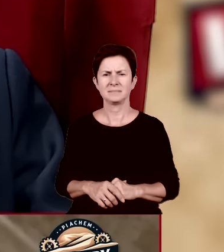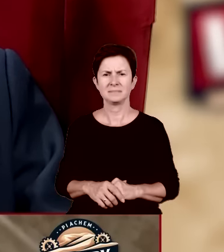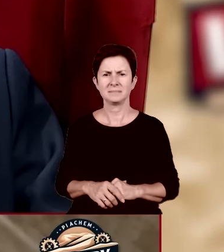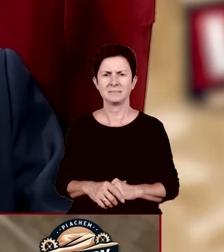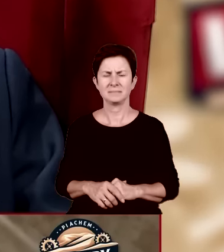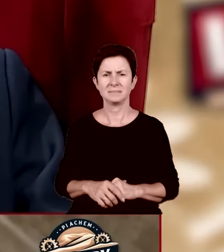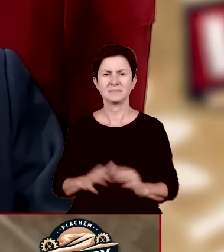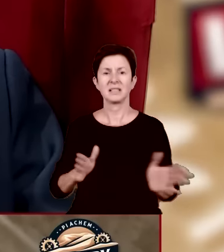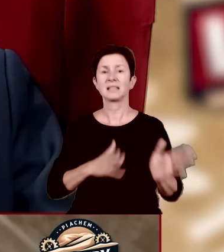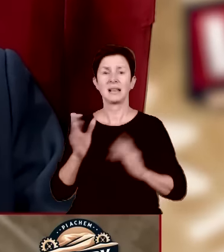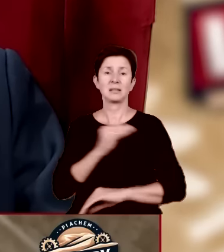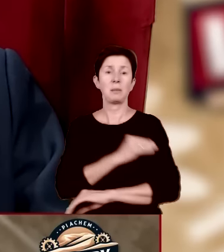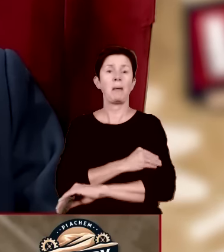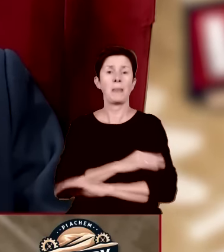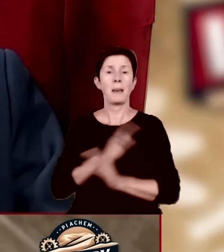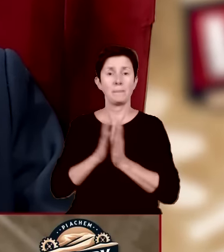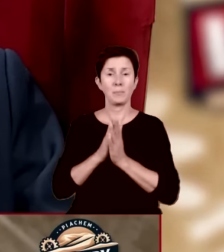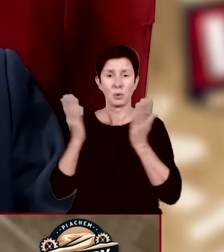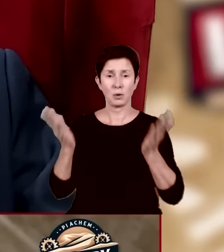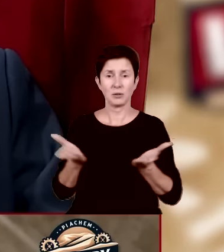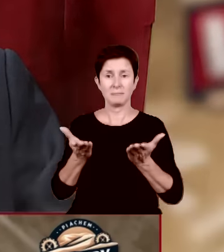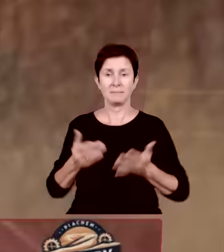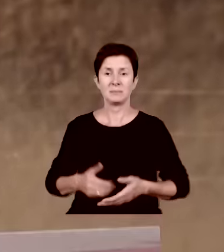materiał poprosimy.